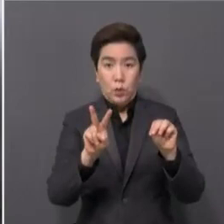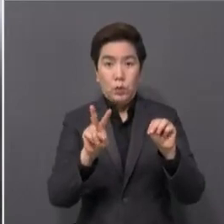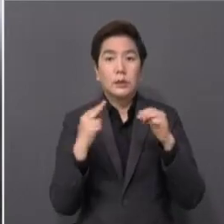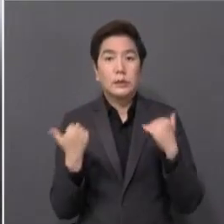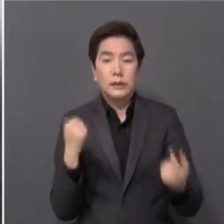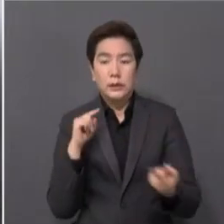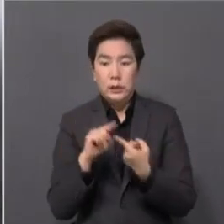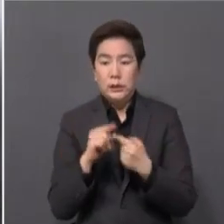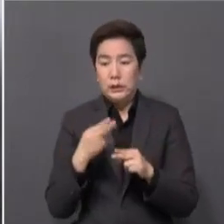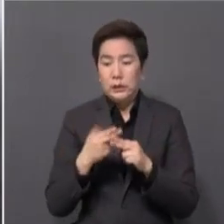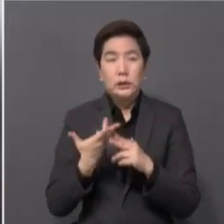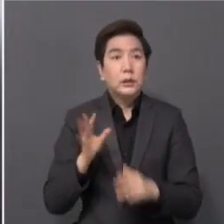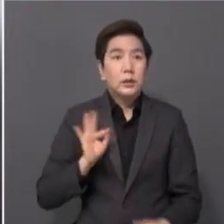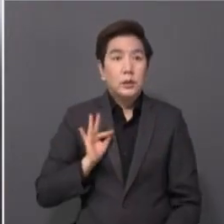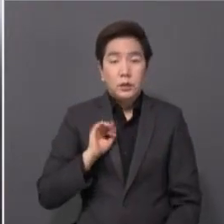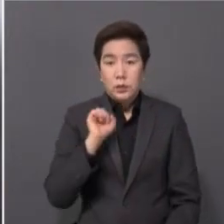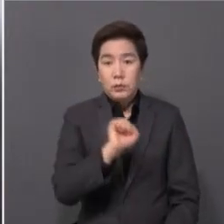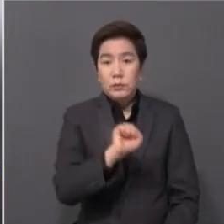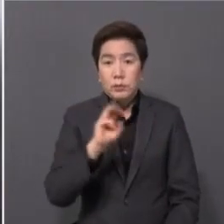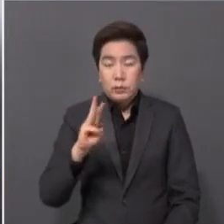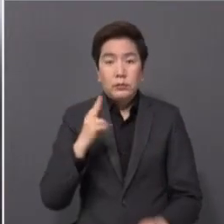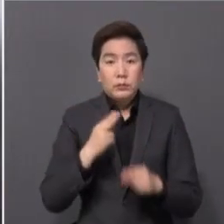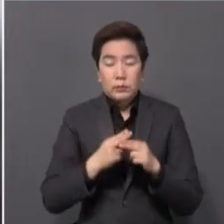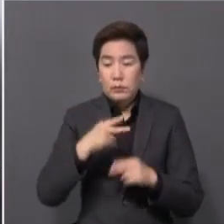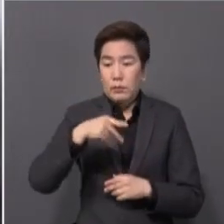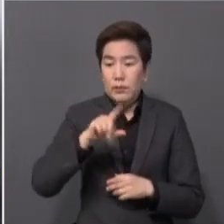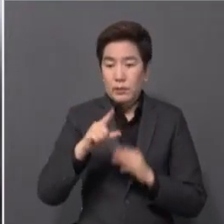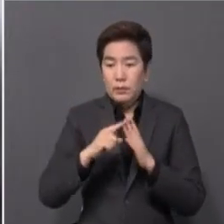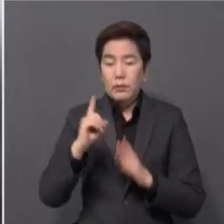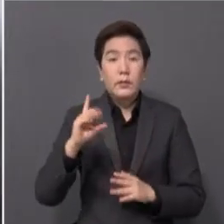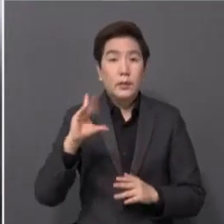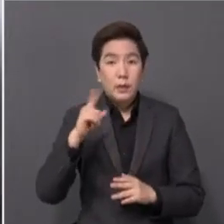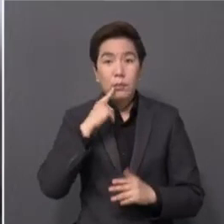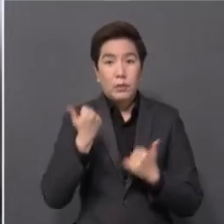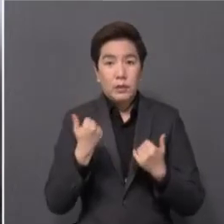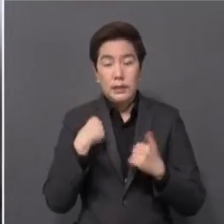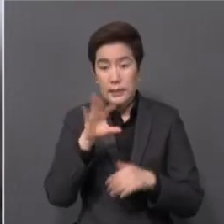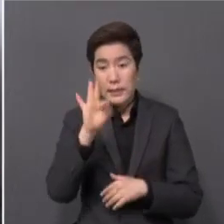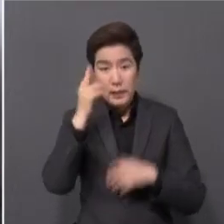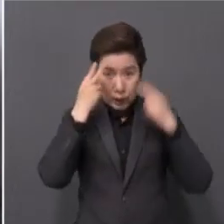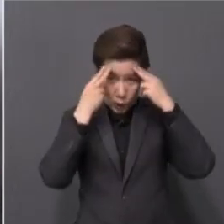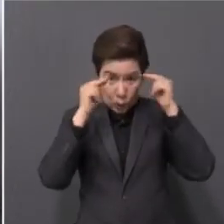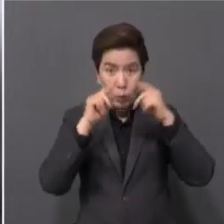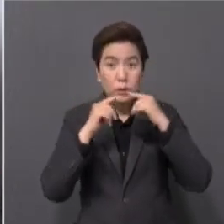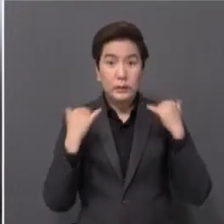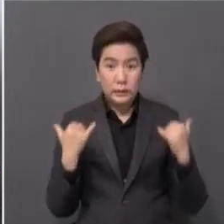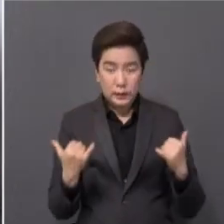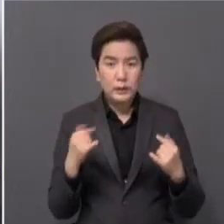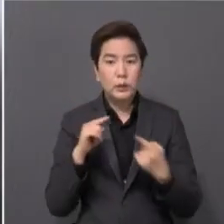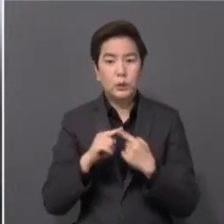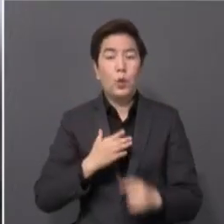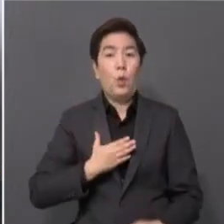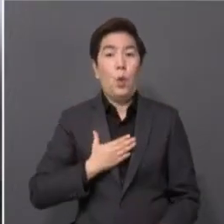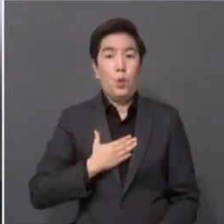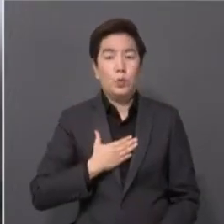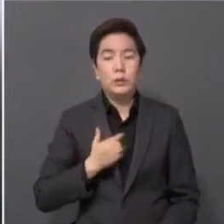นายแพทย์พลเดชปิ่นประทีปสมาชิกวุฒิสภาได้กล่าวถึงแนวทางการโหวตเลือกนายกรัฐมนตรีบอกว่าแนวทางการโหวตนายกรัฐมนตรี